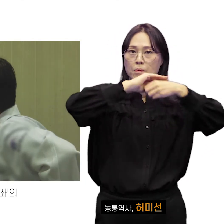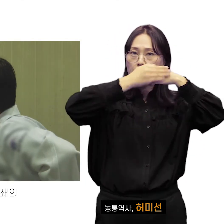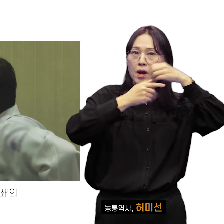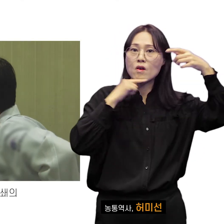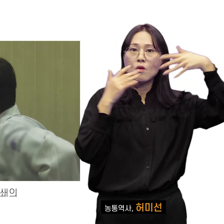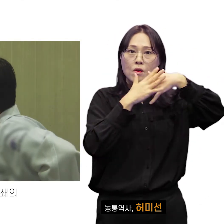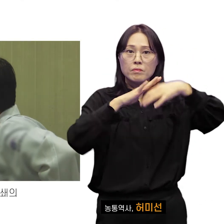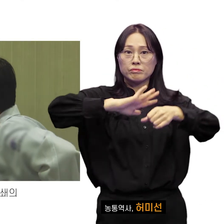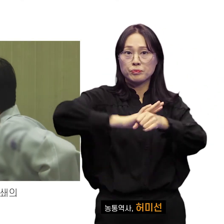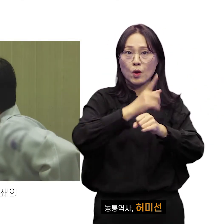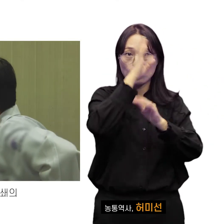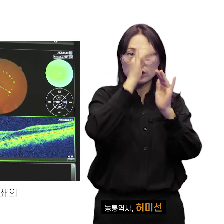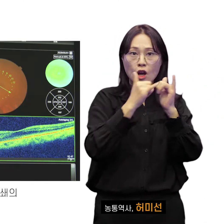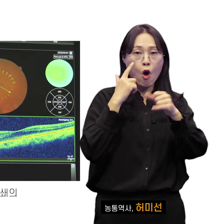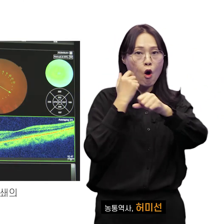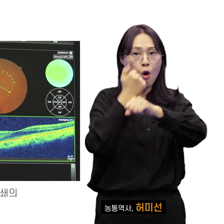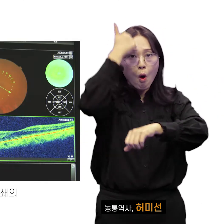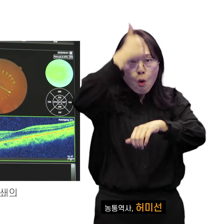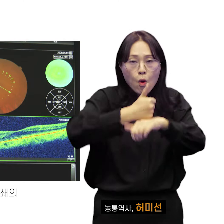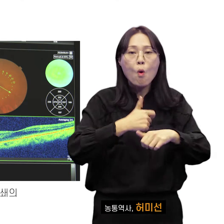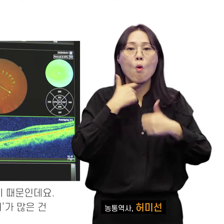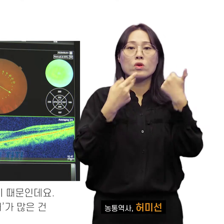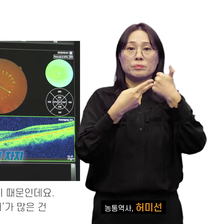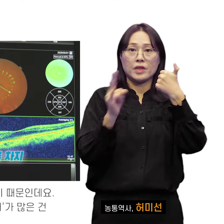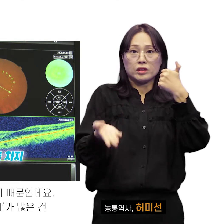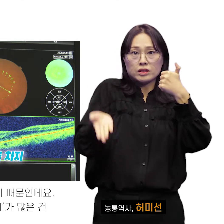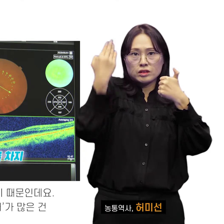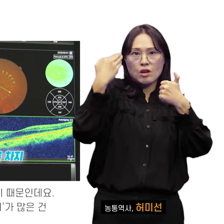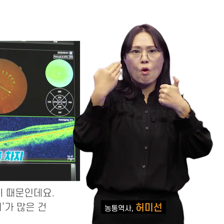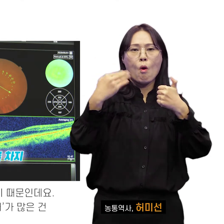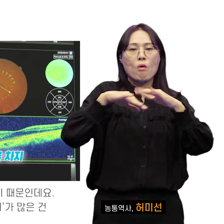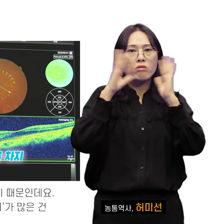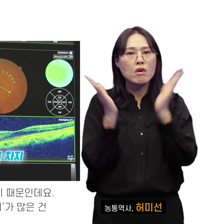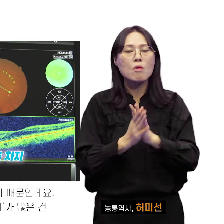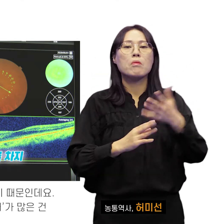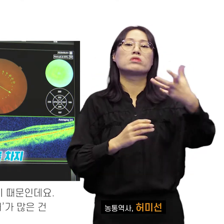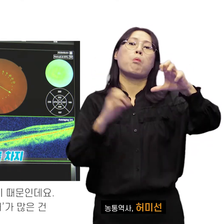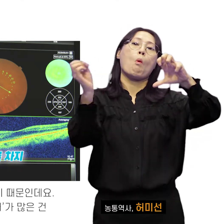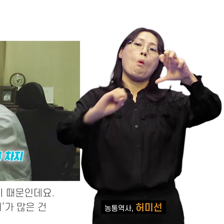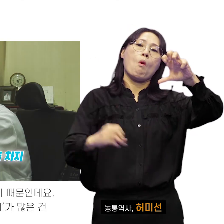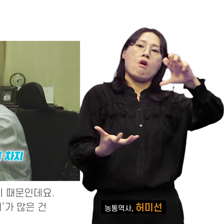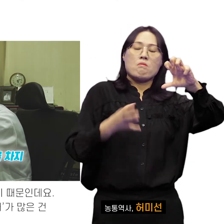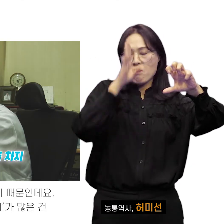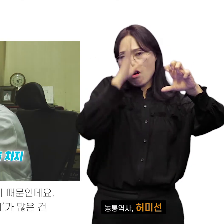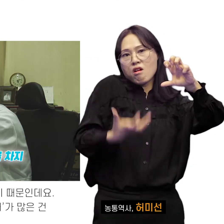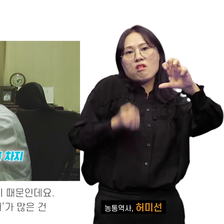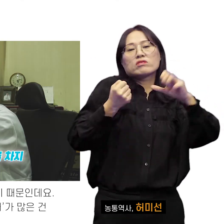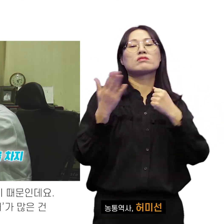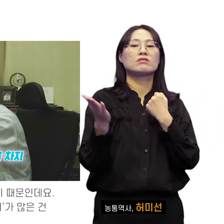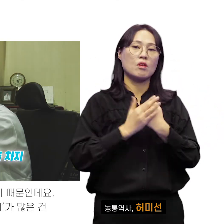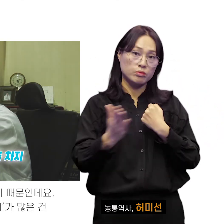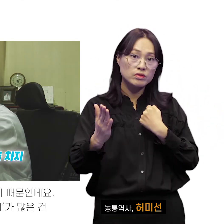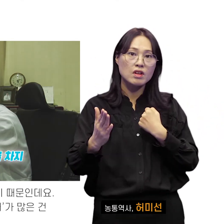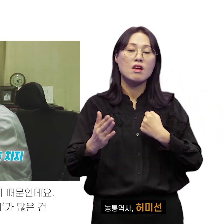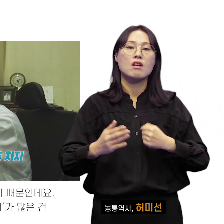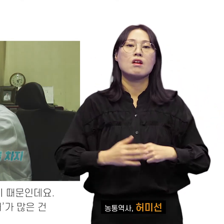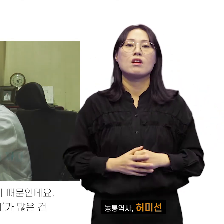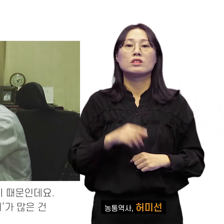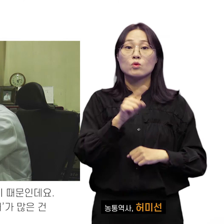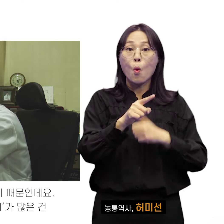병원에서 망막 혈관 폐쇄 환자를 분석한 결과 50대 이상이 전체의 85%를 차지했기